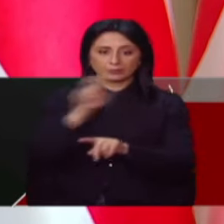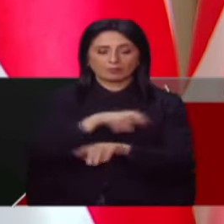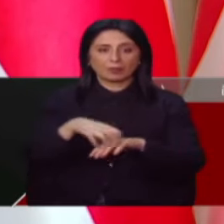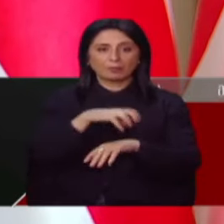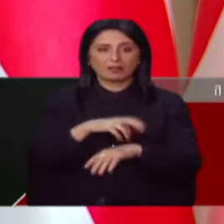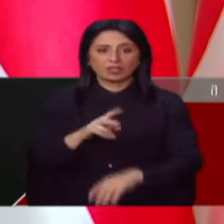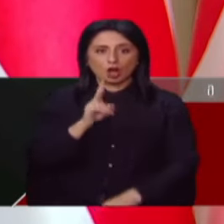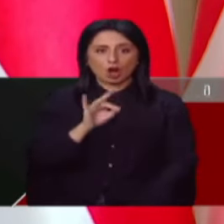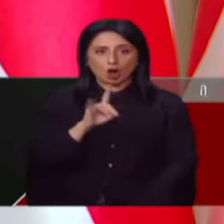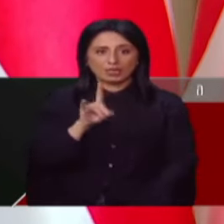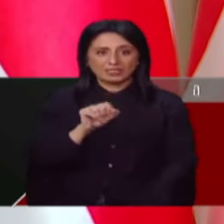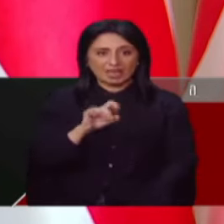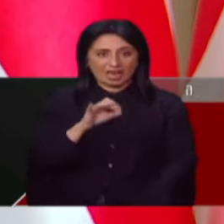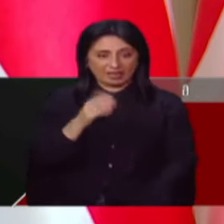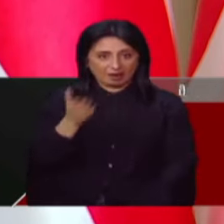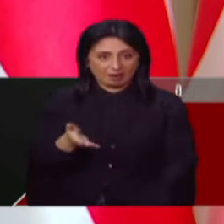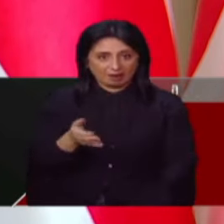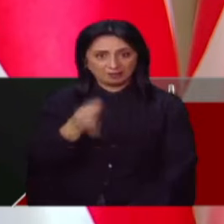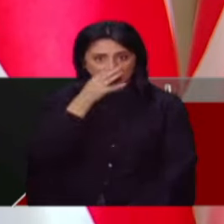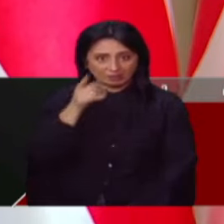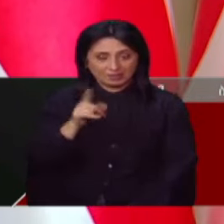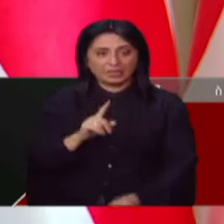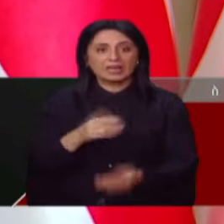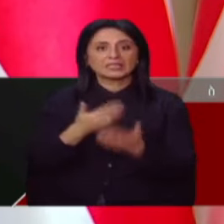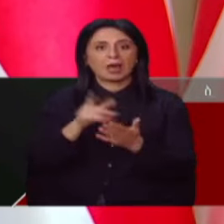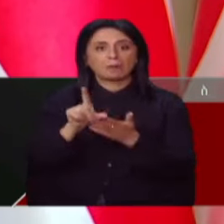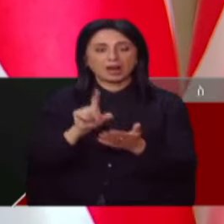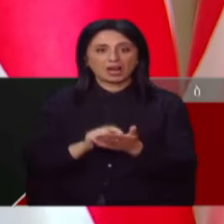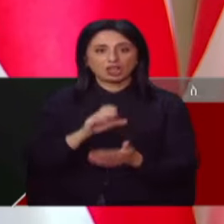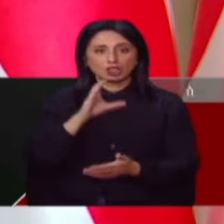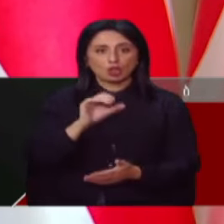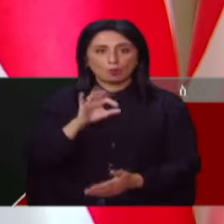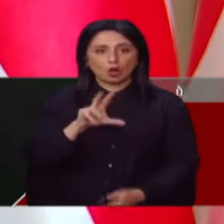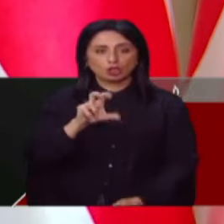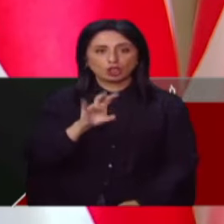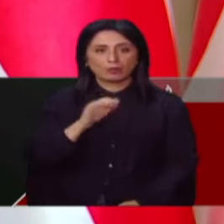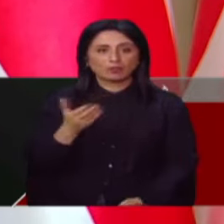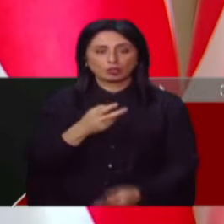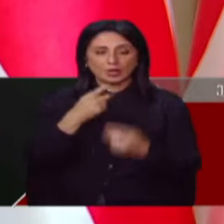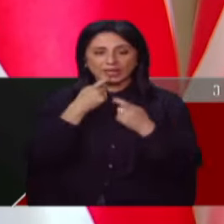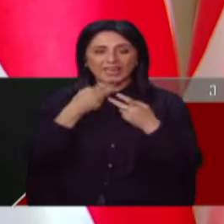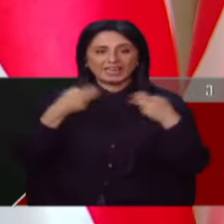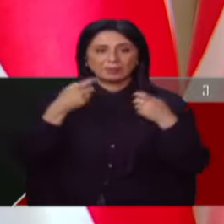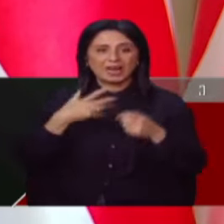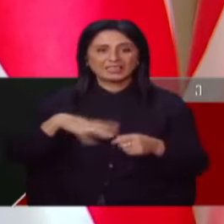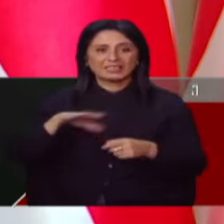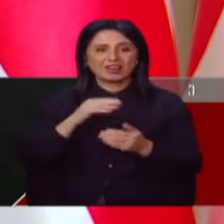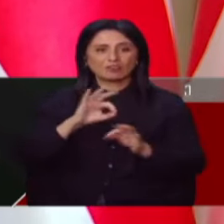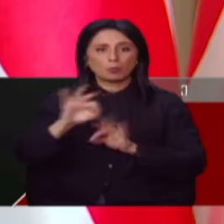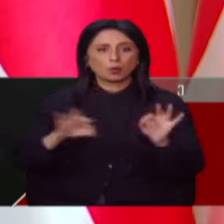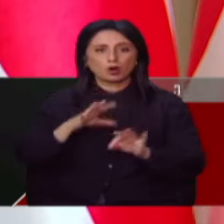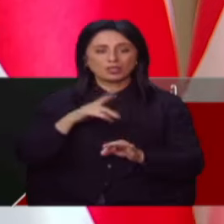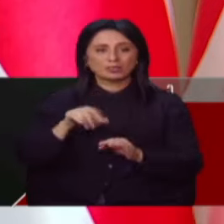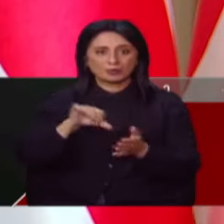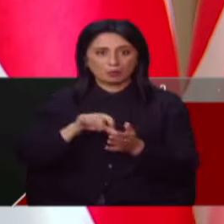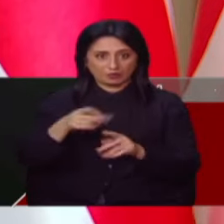მეორე პარტიაში გადანაცვლებული თამარ კორძაია და სამაგალითო არის სოფო ჯაფარიძე, რომელიც ღიმილიანი საქართველოს ერთ-ერთი მონაწილე